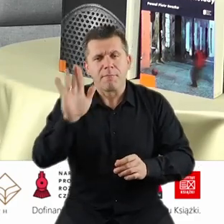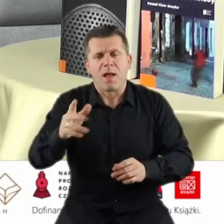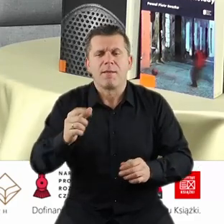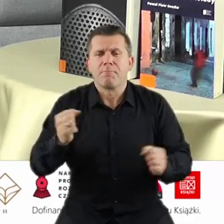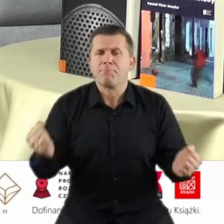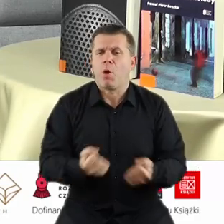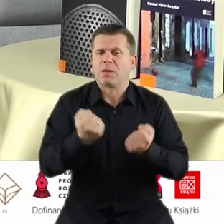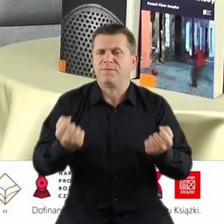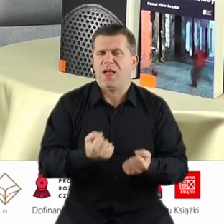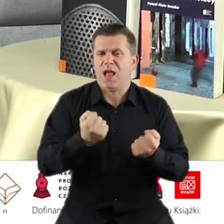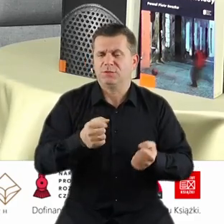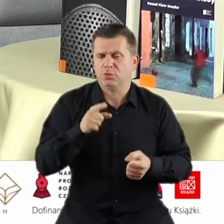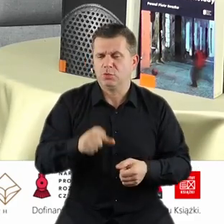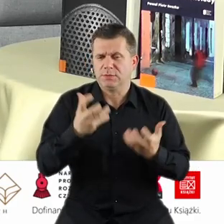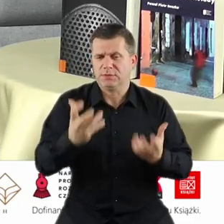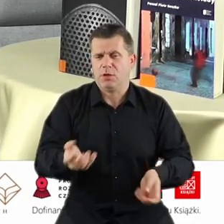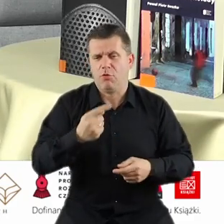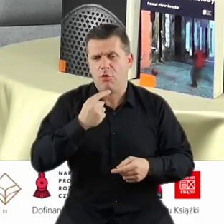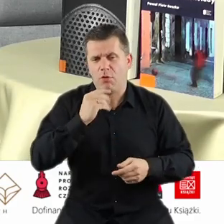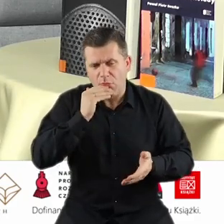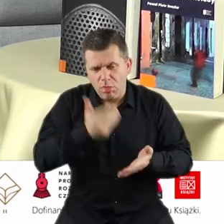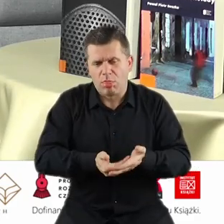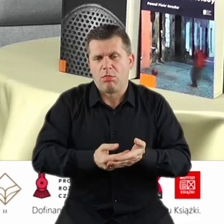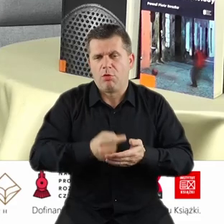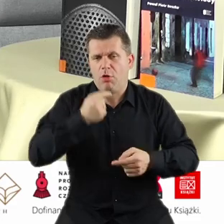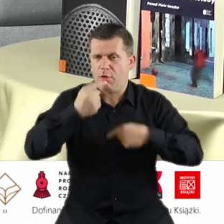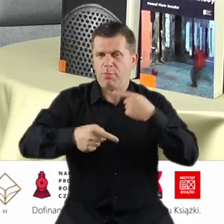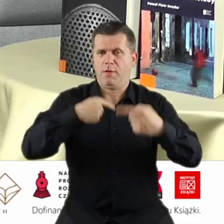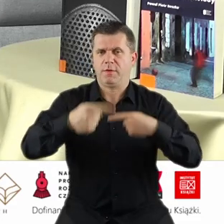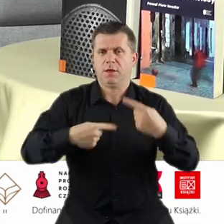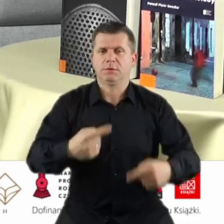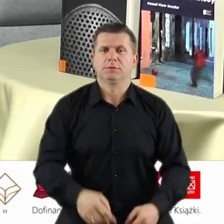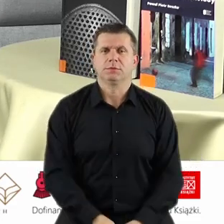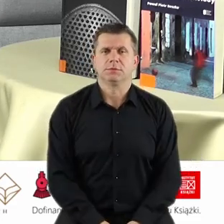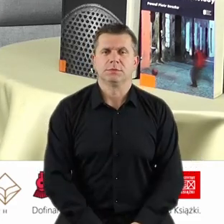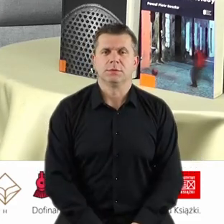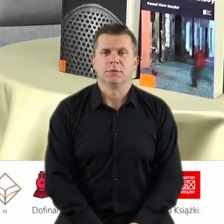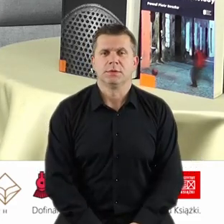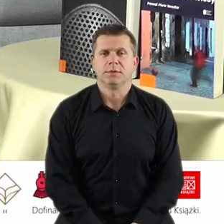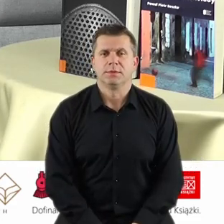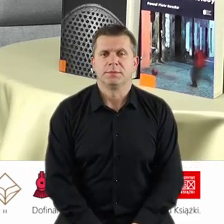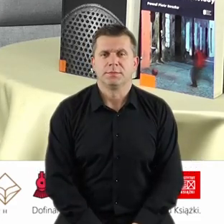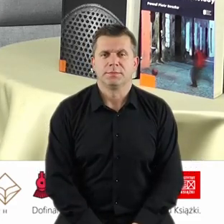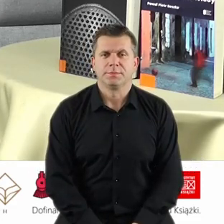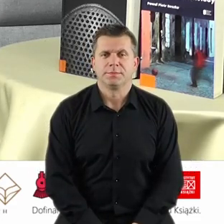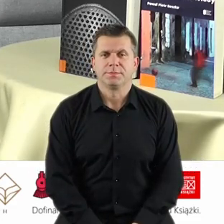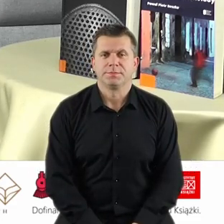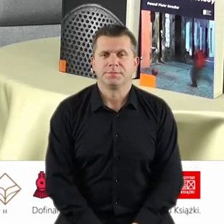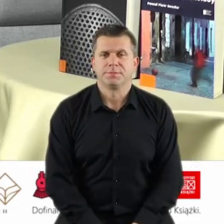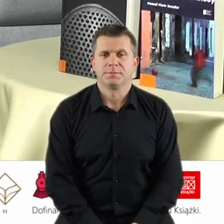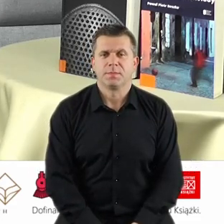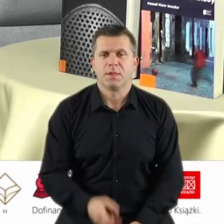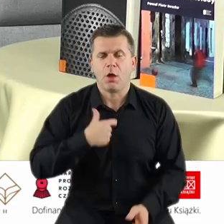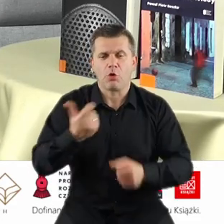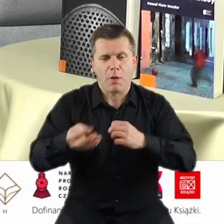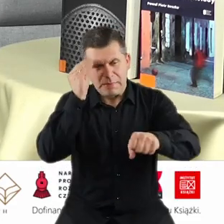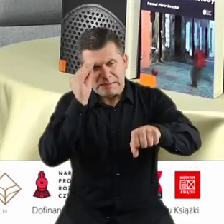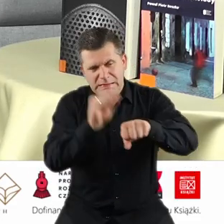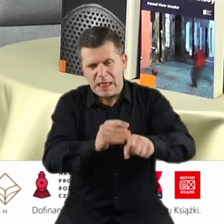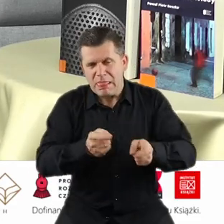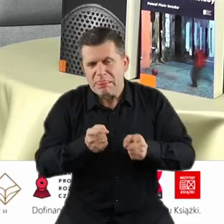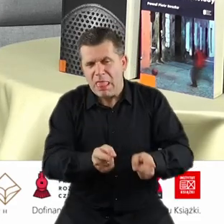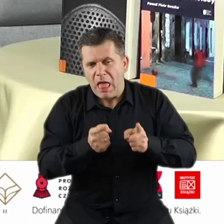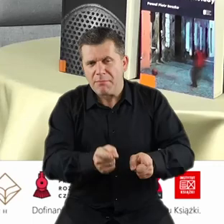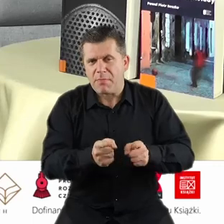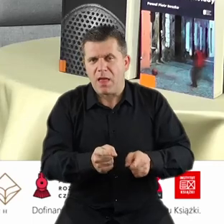To nie jest tak, że że przekonywujemy go